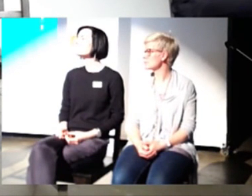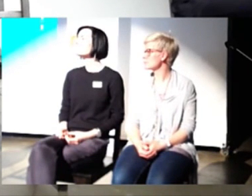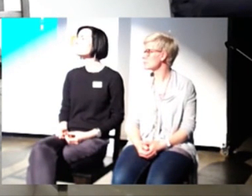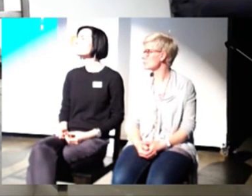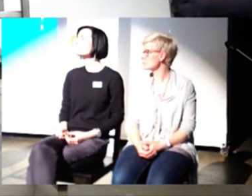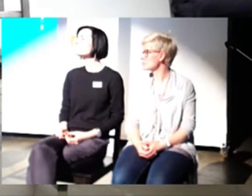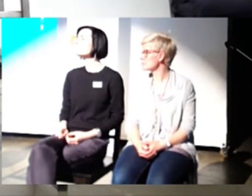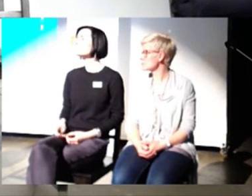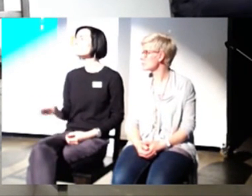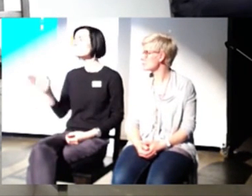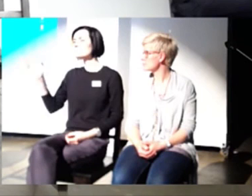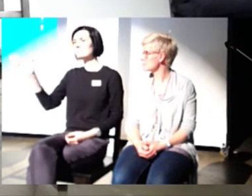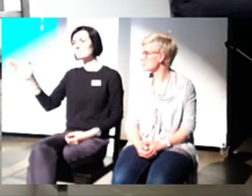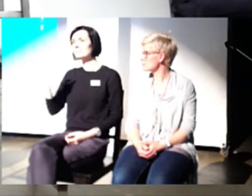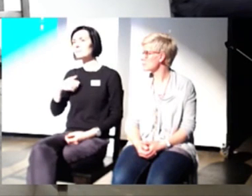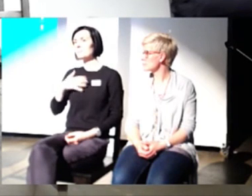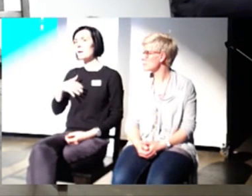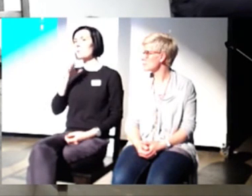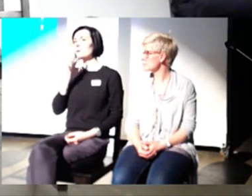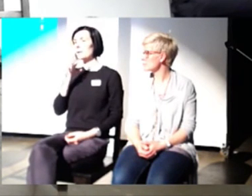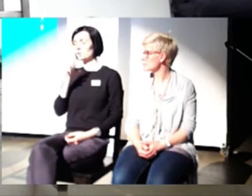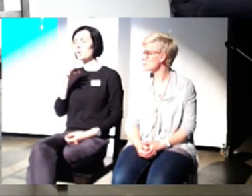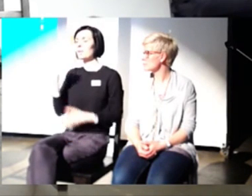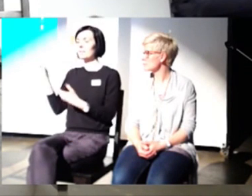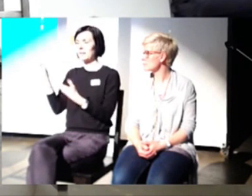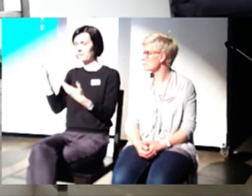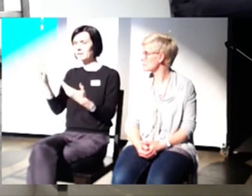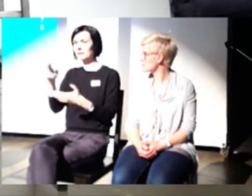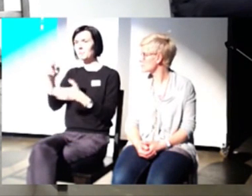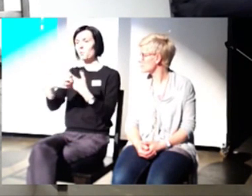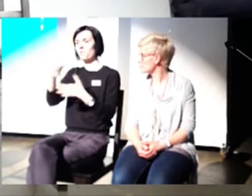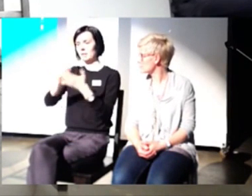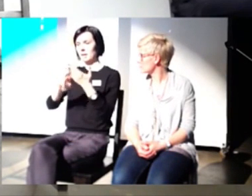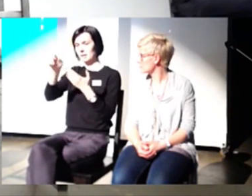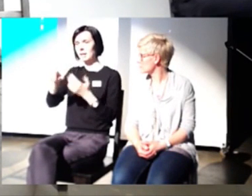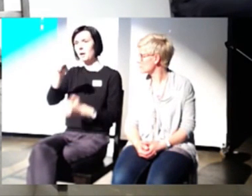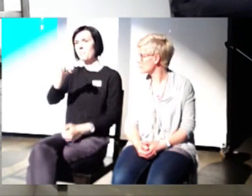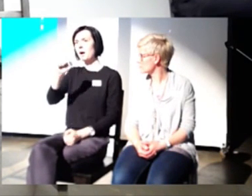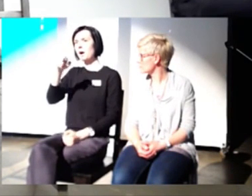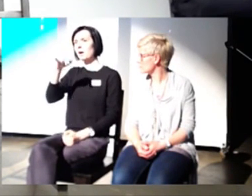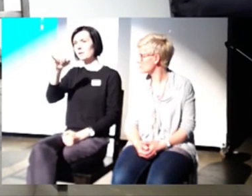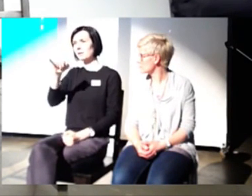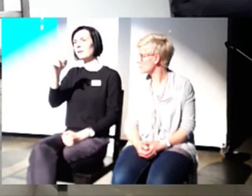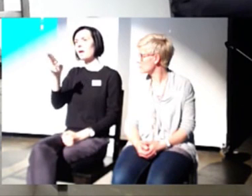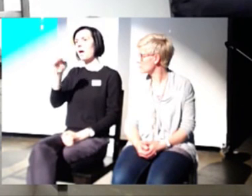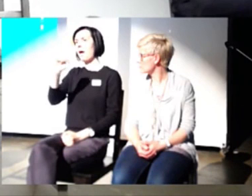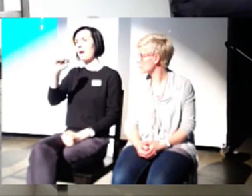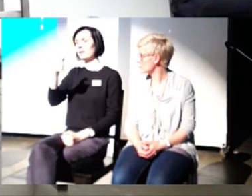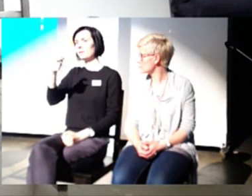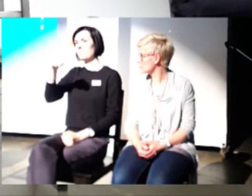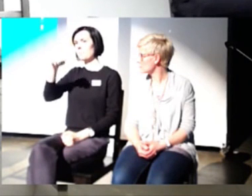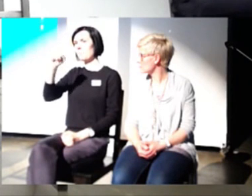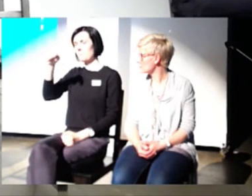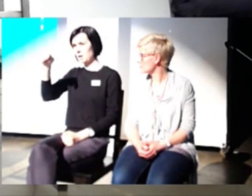Mä haluan tuoda terveiset vielä kuvataiteilija Maarit Hedmanilta, joka ei päässyt tähän tilaisuuteen. Mä tiedän, että hän on myös